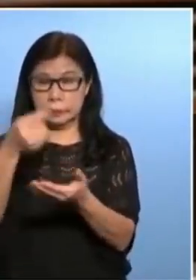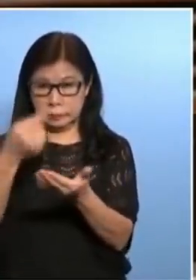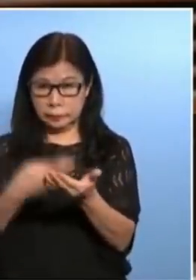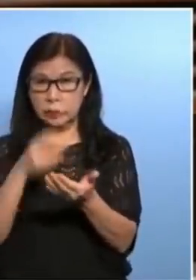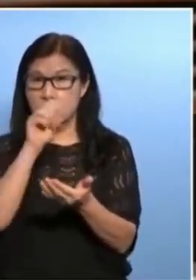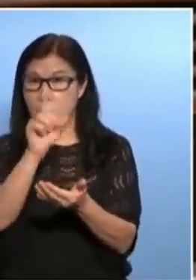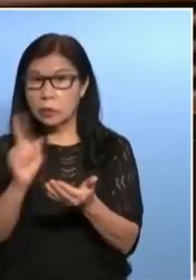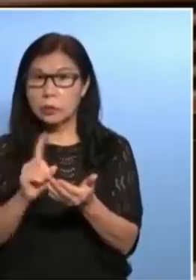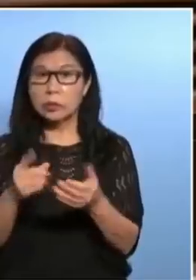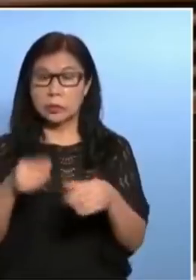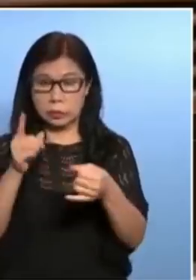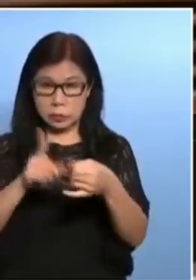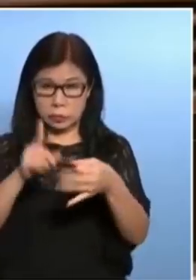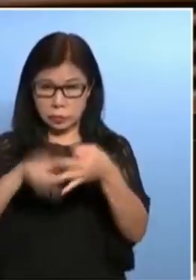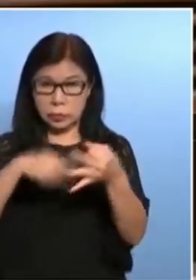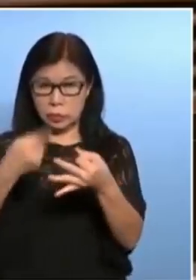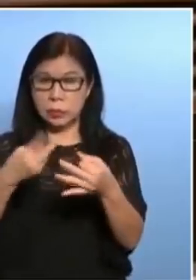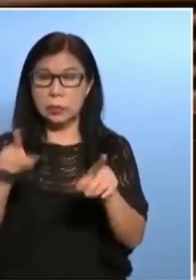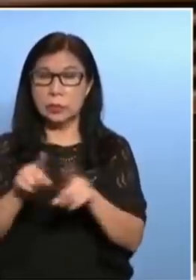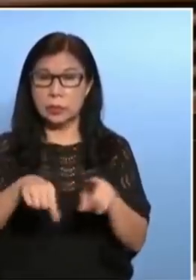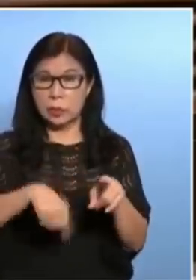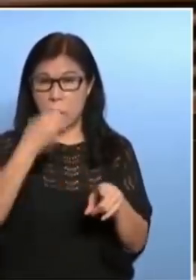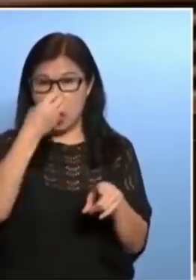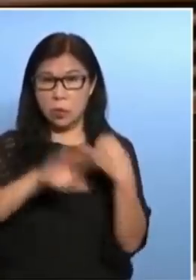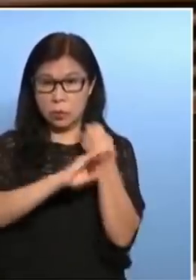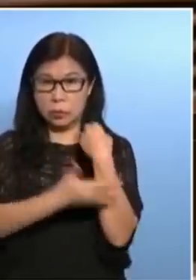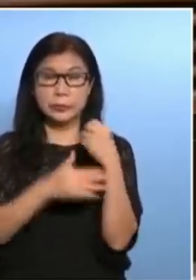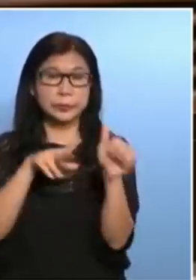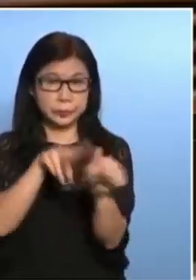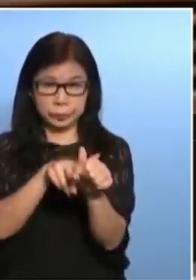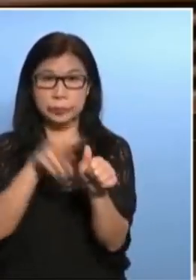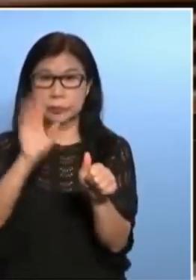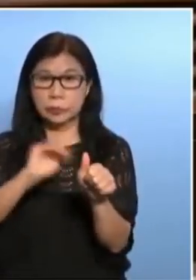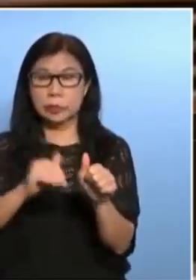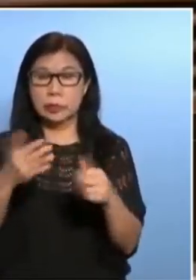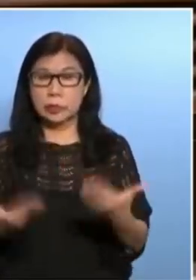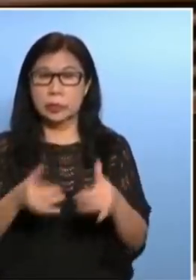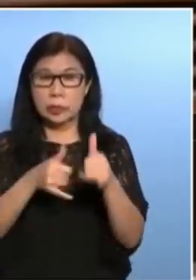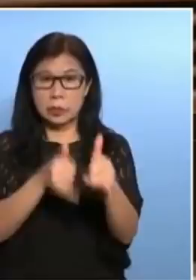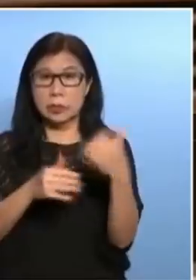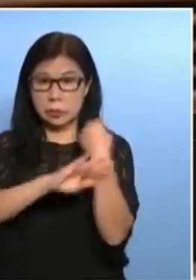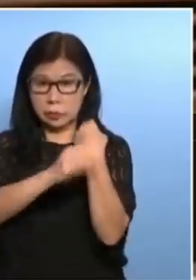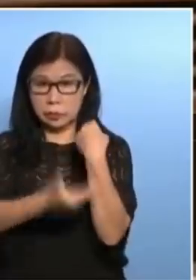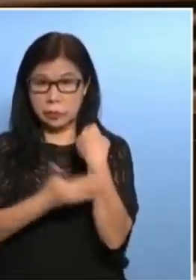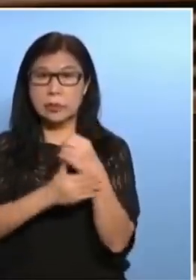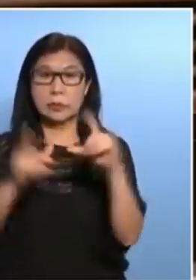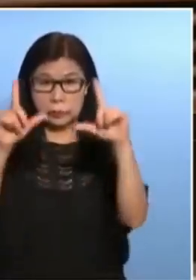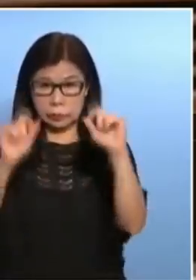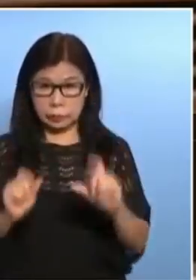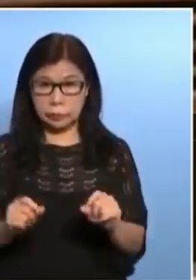下，本條例中的條文只受香港法例管限，並只按照香港法例解